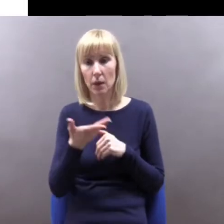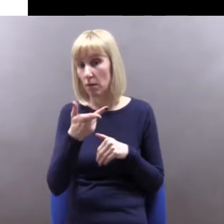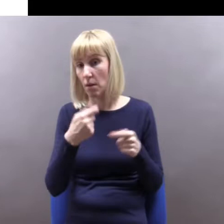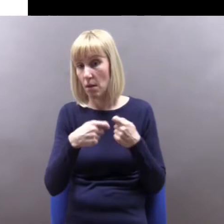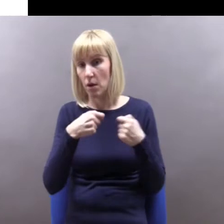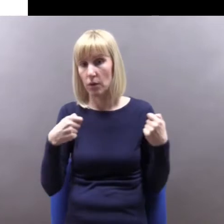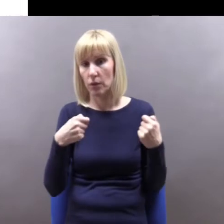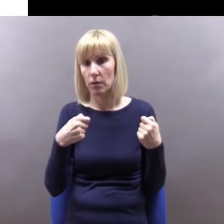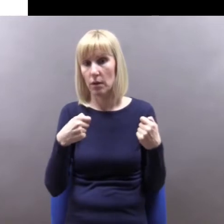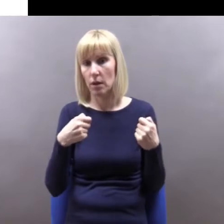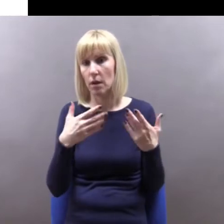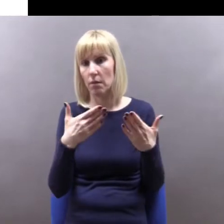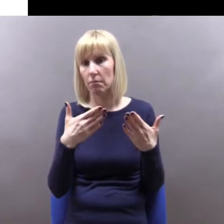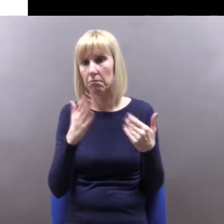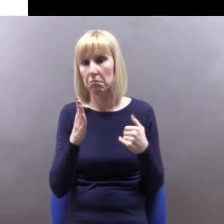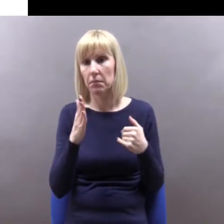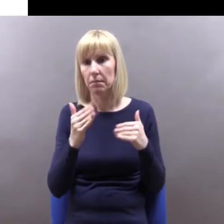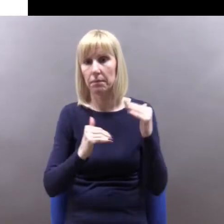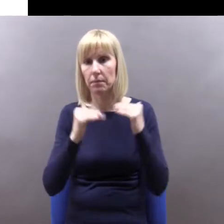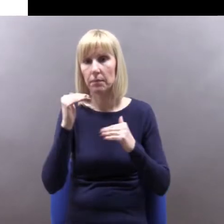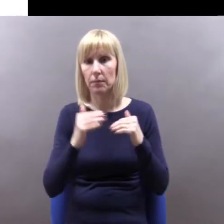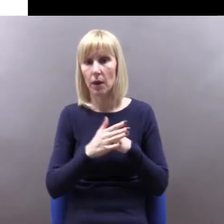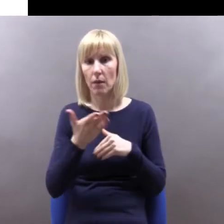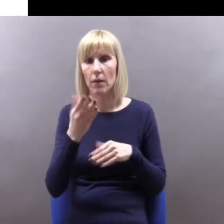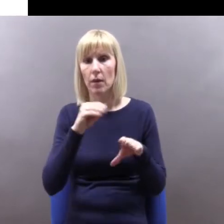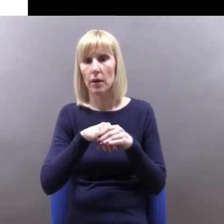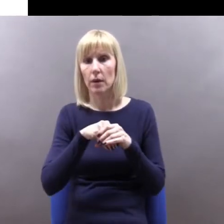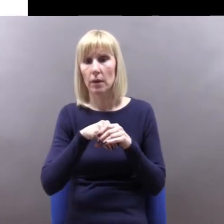taka wizyta studyjna, myślę, że daje